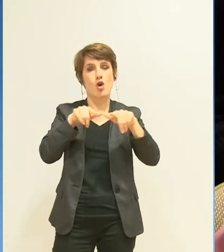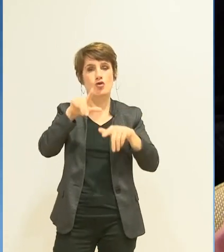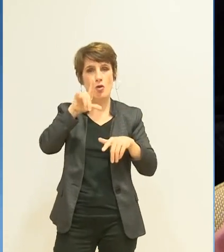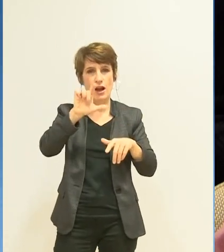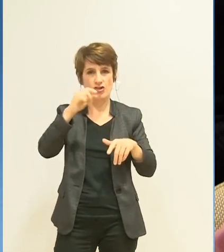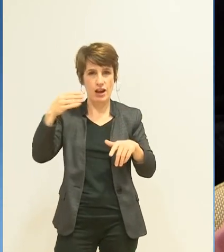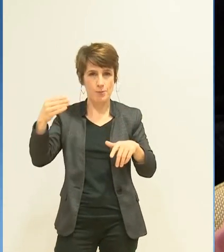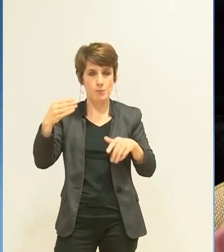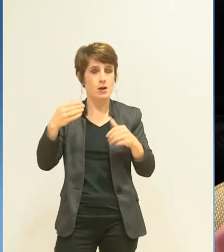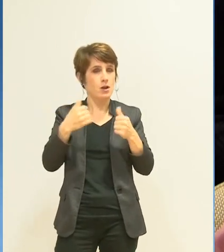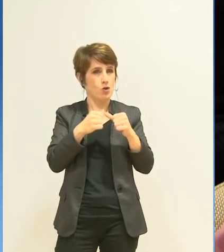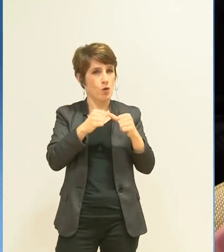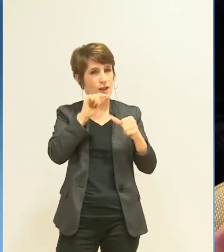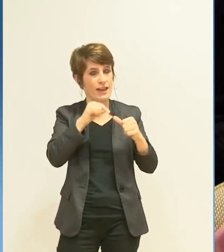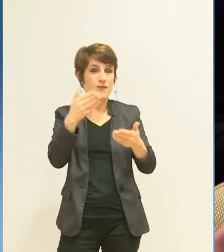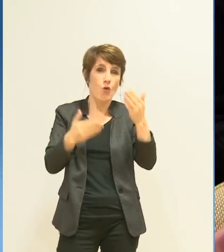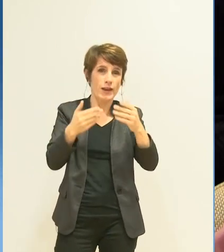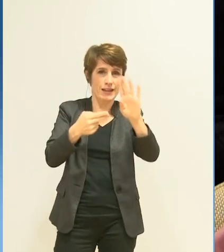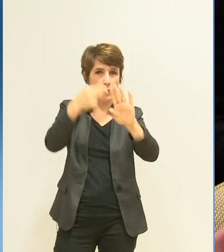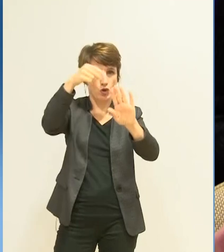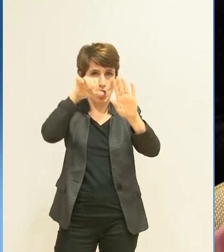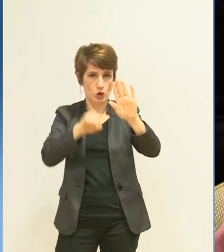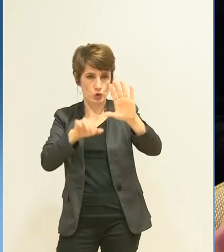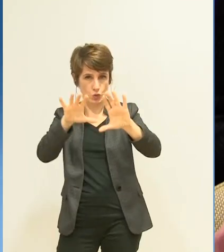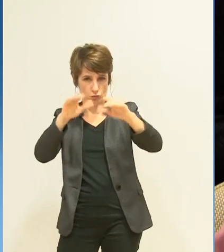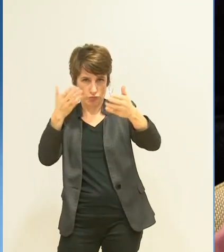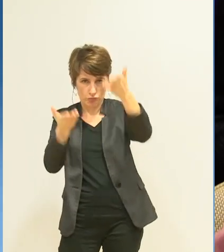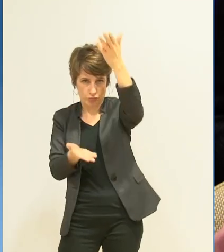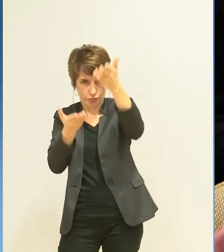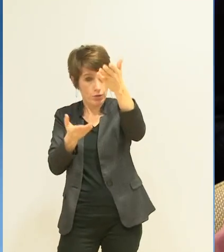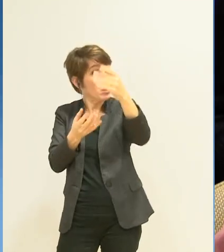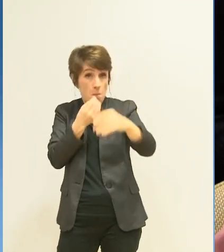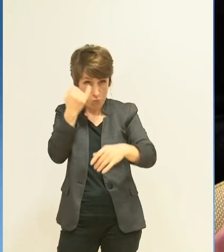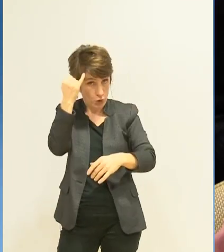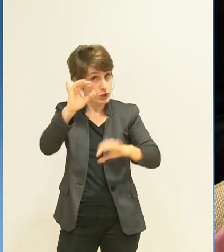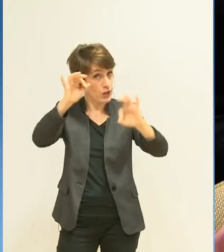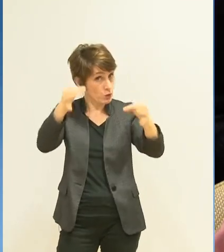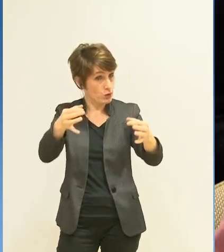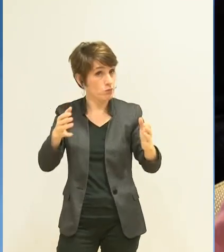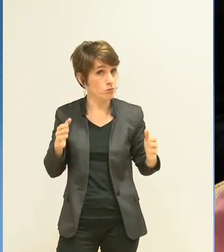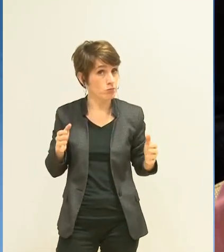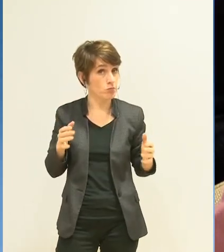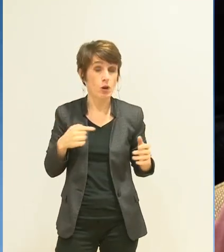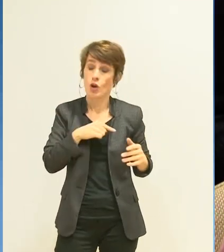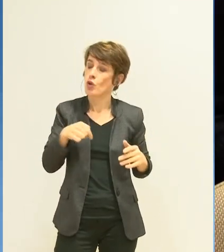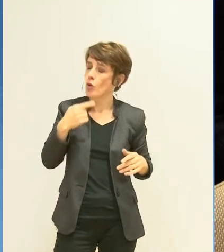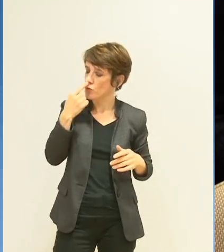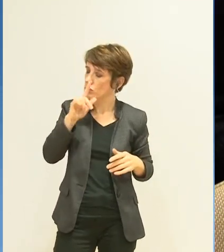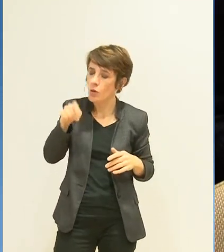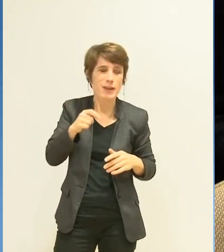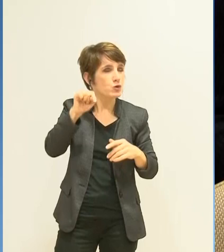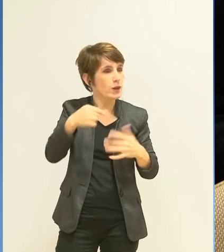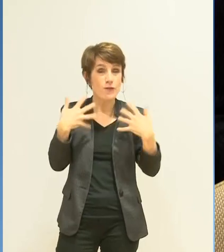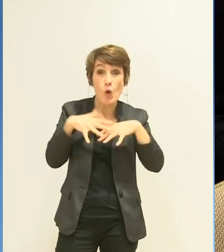implantation entre le nord et le sud de la ville est une bonne attention nour a firm on que la mixité sociale est une